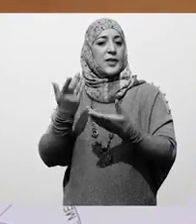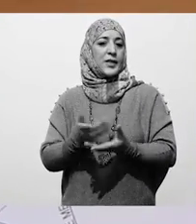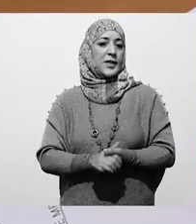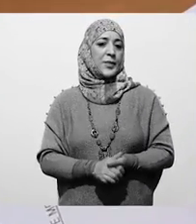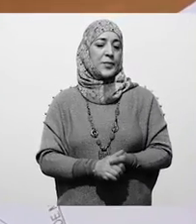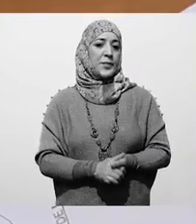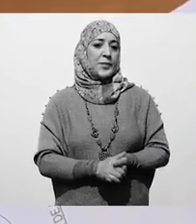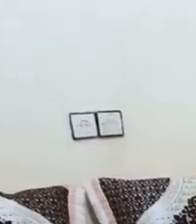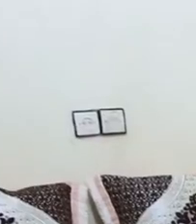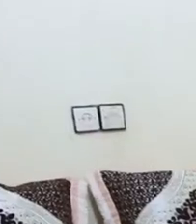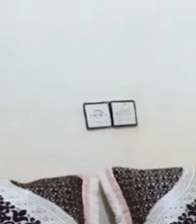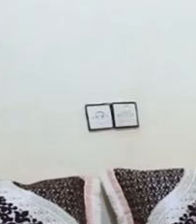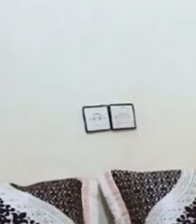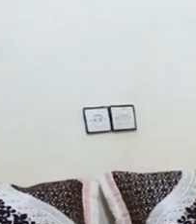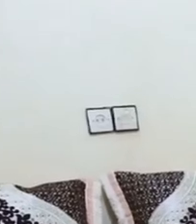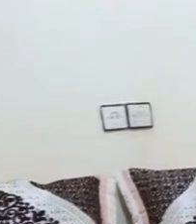en situation de handicap.